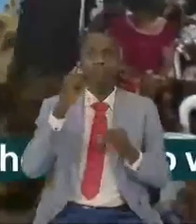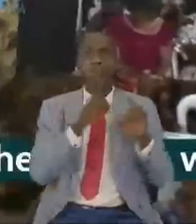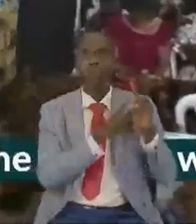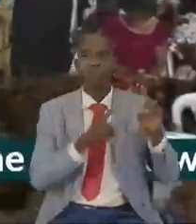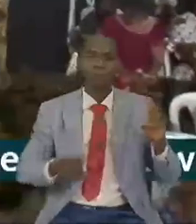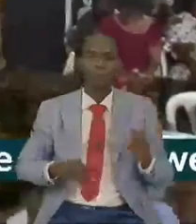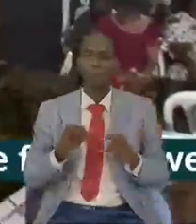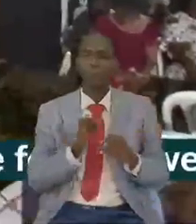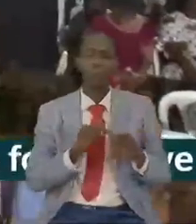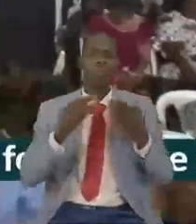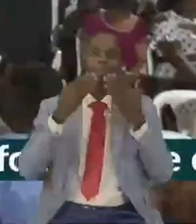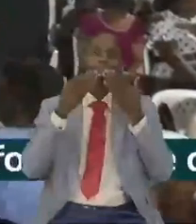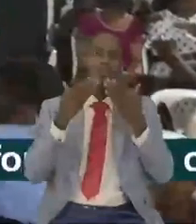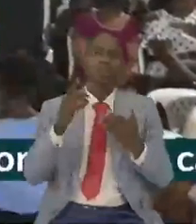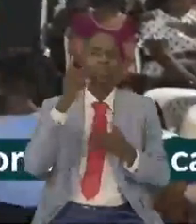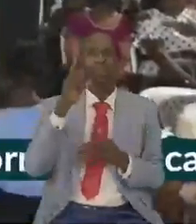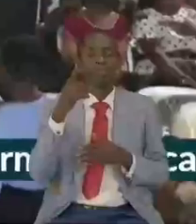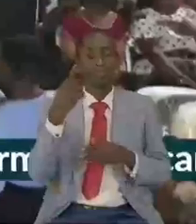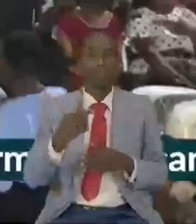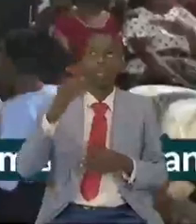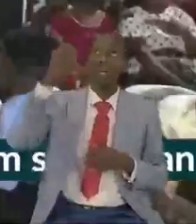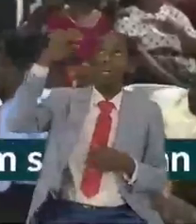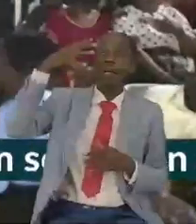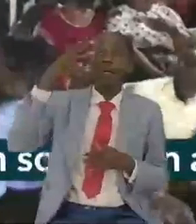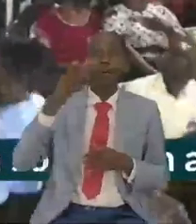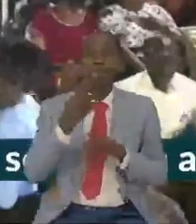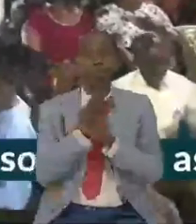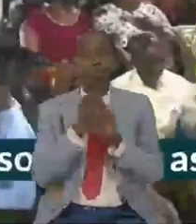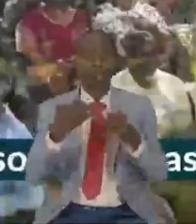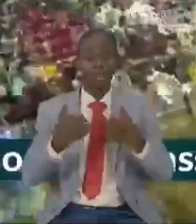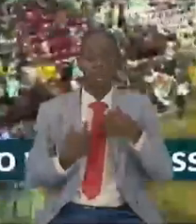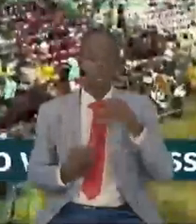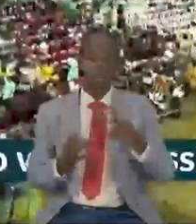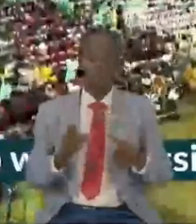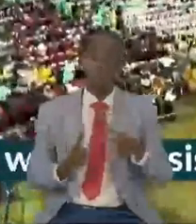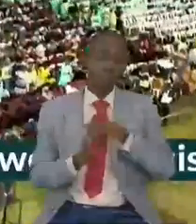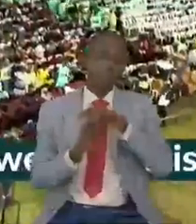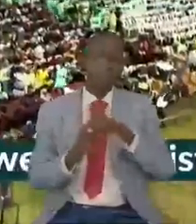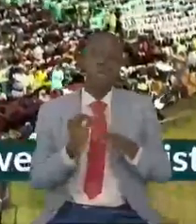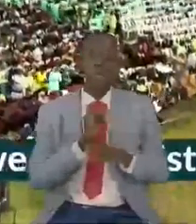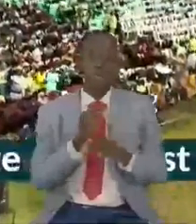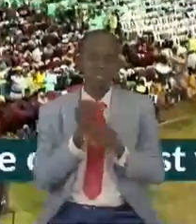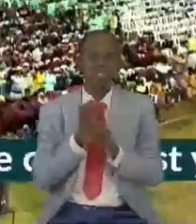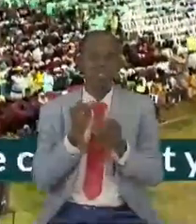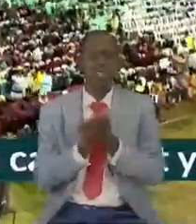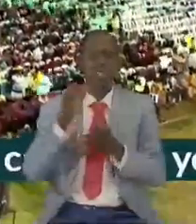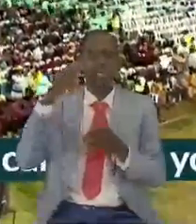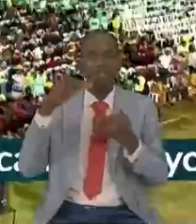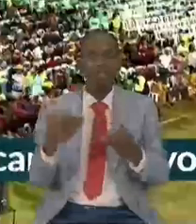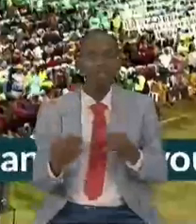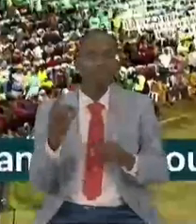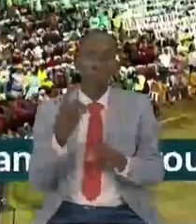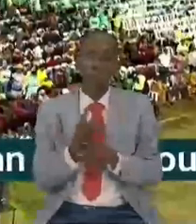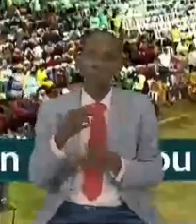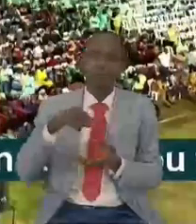La lumière de la rédemption est venue. Et je prends cette... Lève-toi là-bas